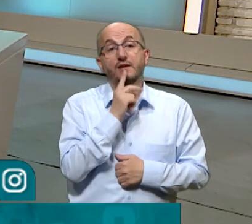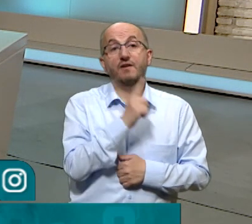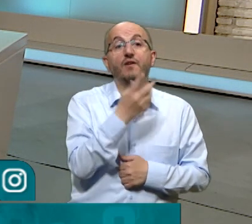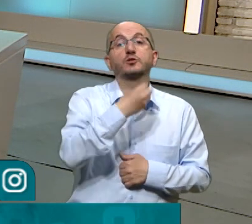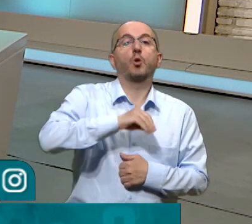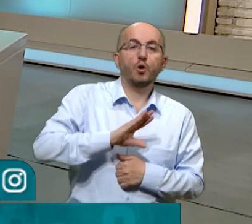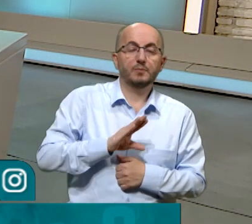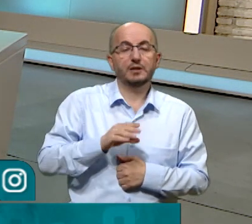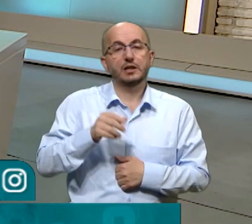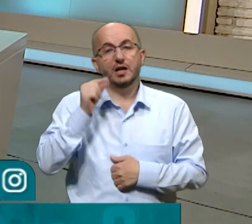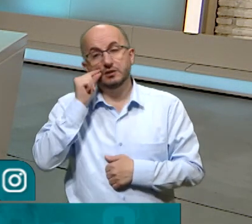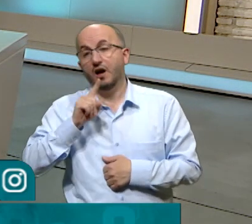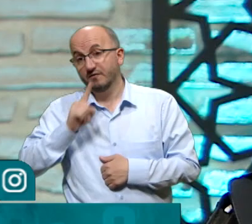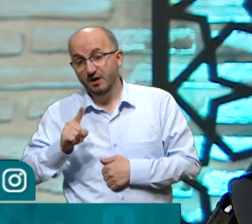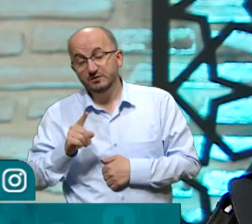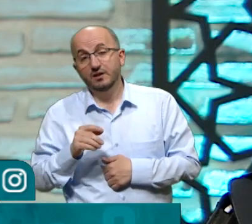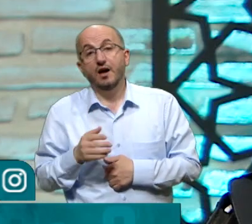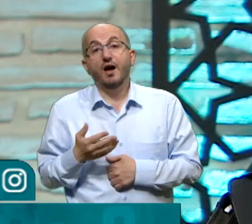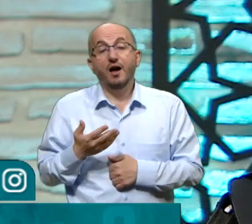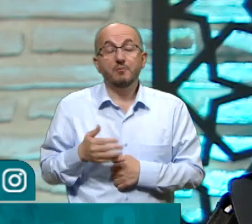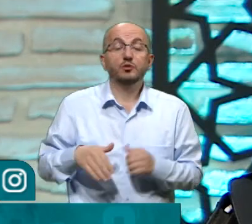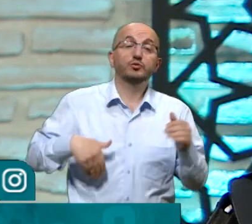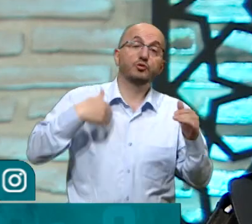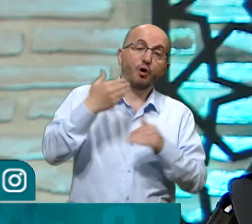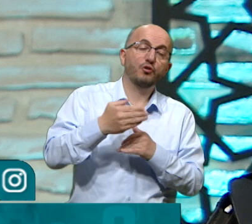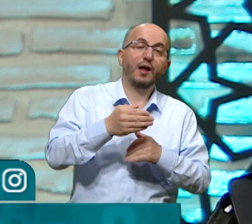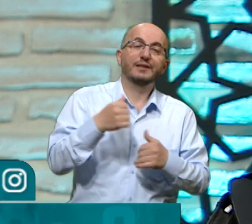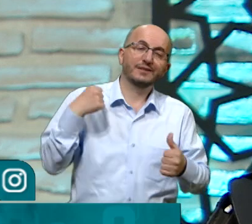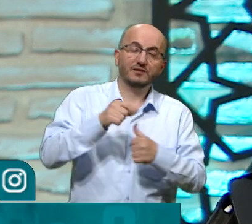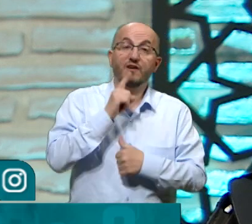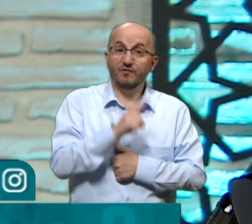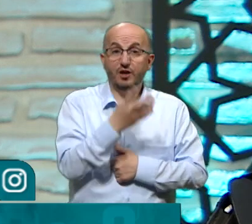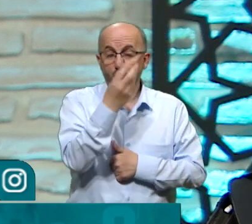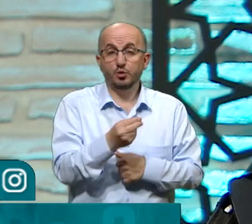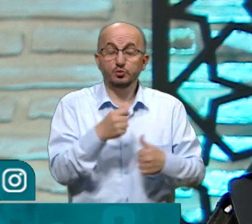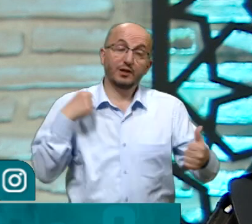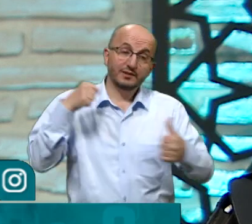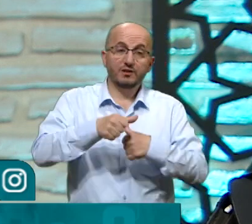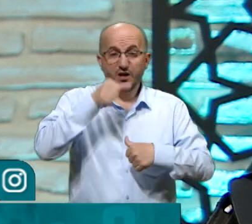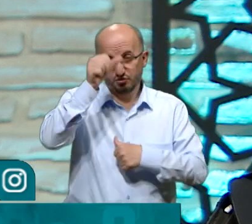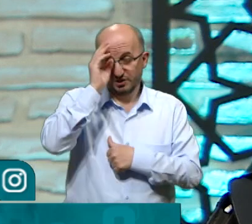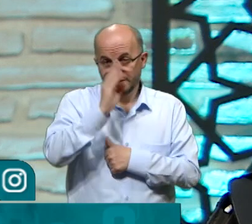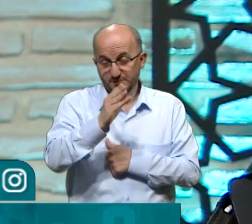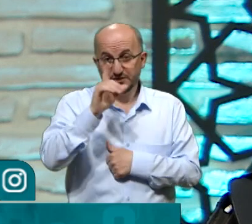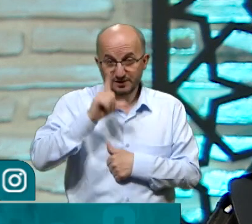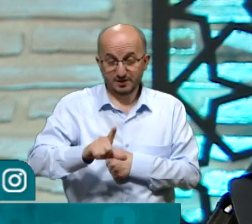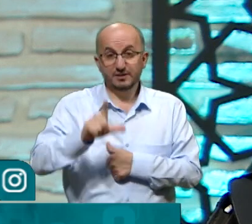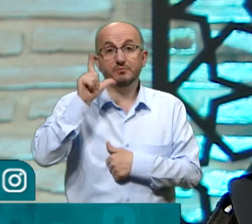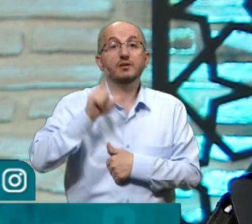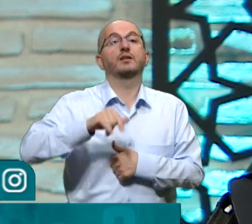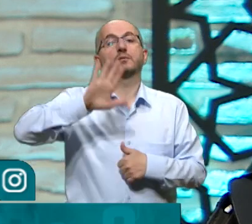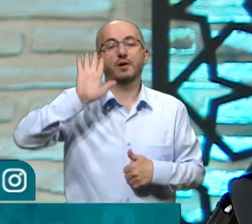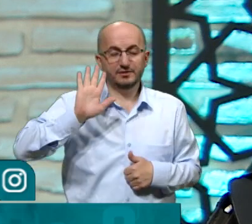olmadığı halde eşine varsa sonra tekrar farz olduğunda tekrar hacca gitmesi gerekir mi gerekmez mi